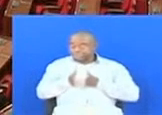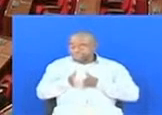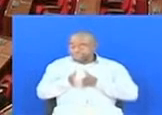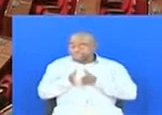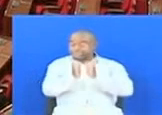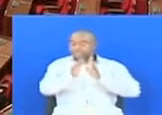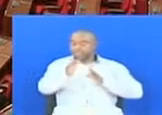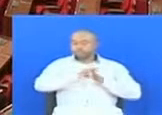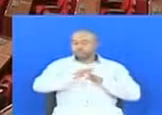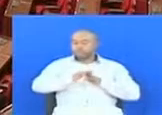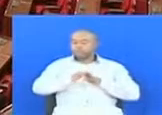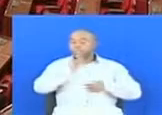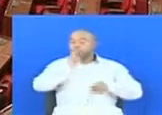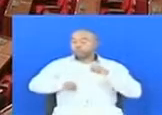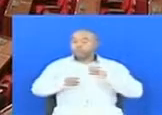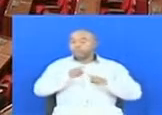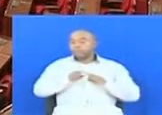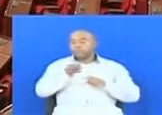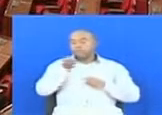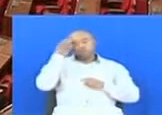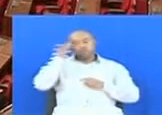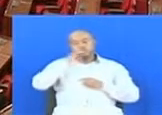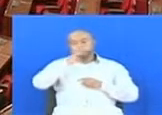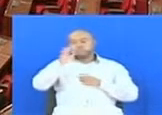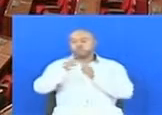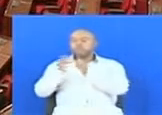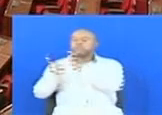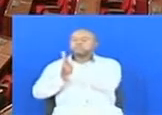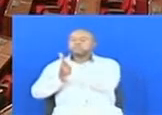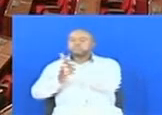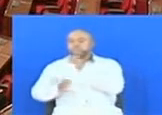janga hili la corona. Mheshimiwa Speaker,